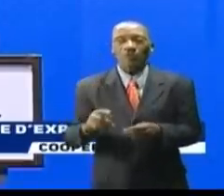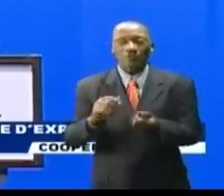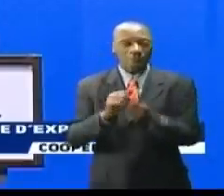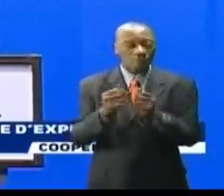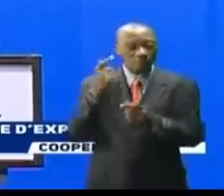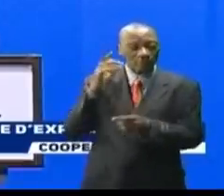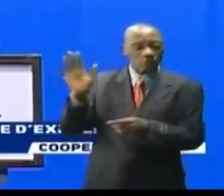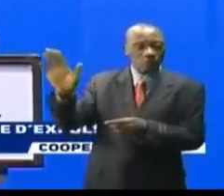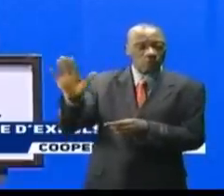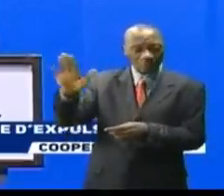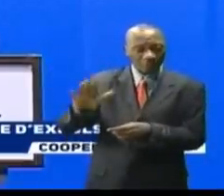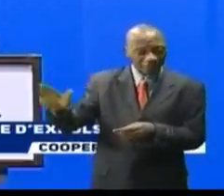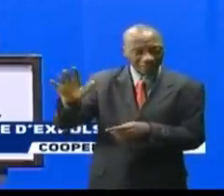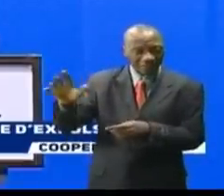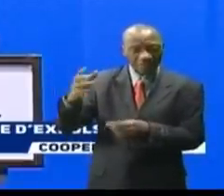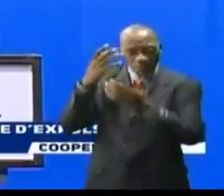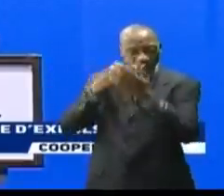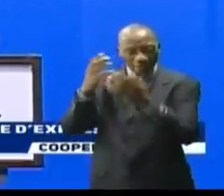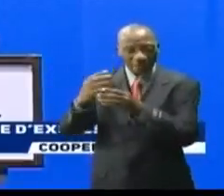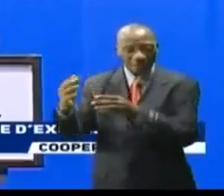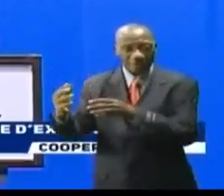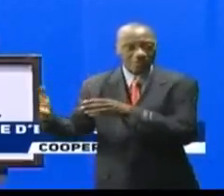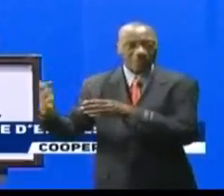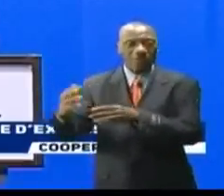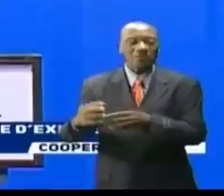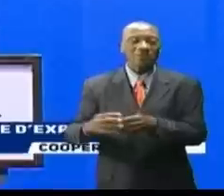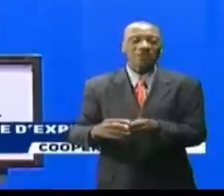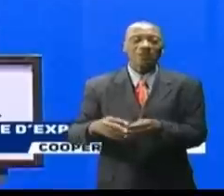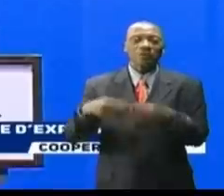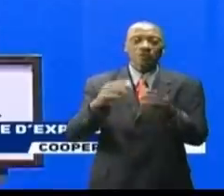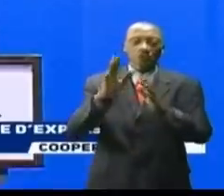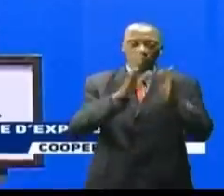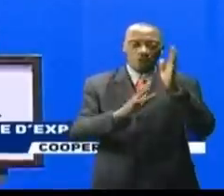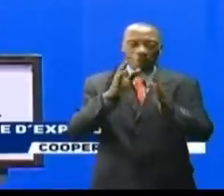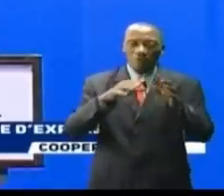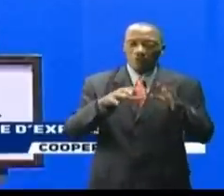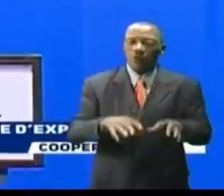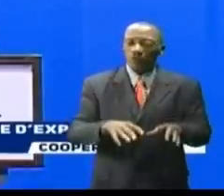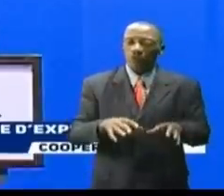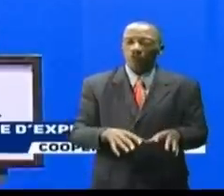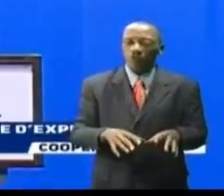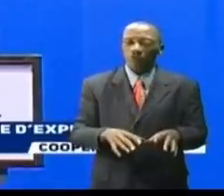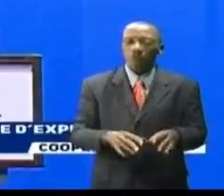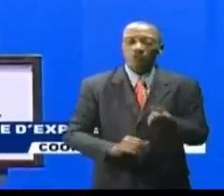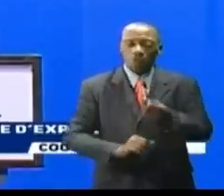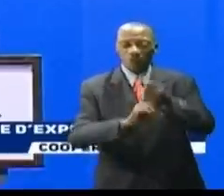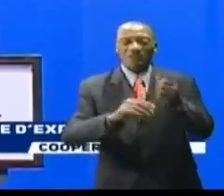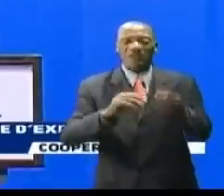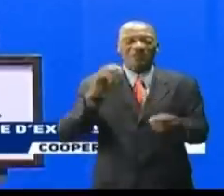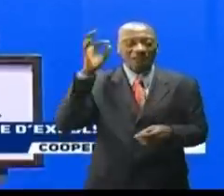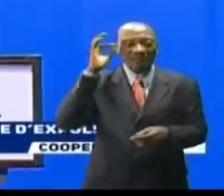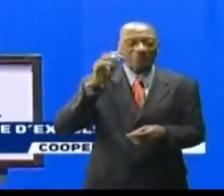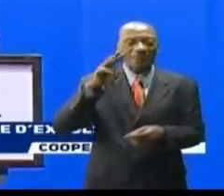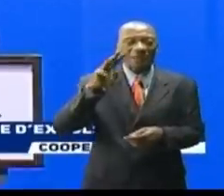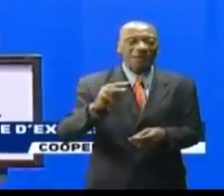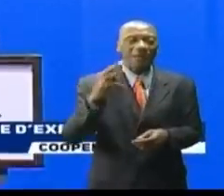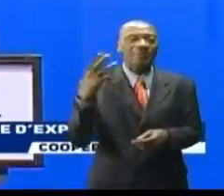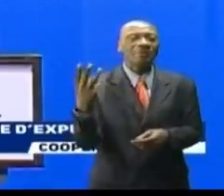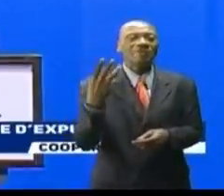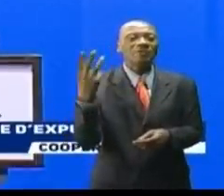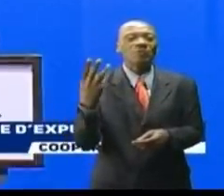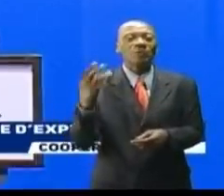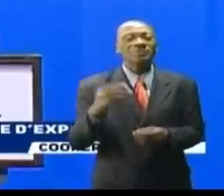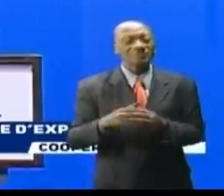à agresser la RDC et à appuyer les mouvements terroristes du M23 qu'il instrumentalise à cette